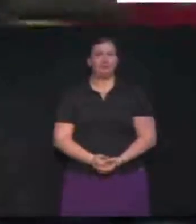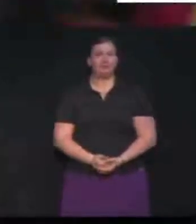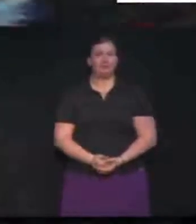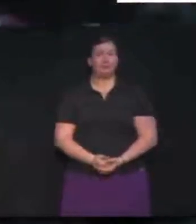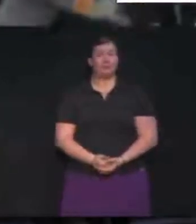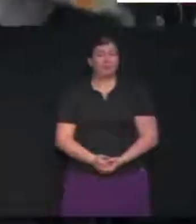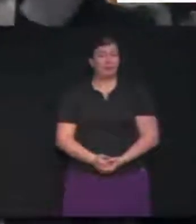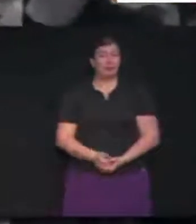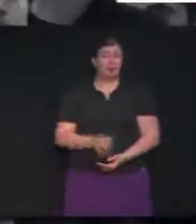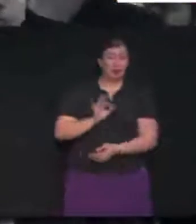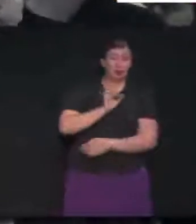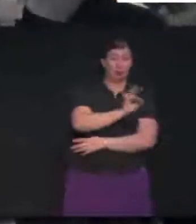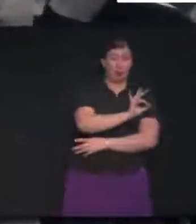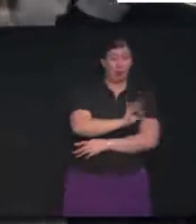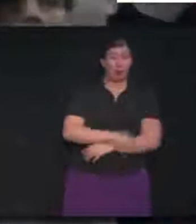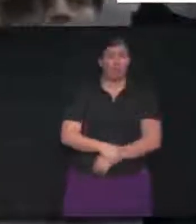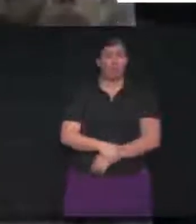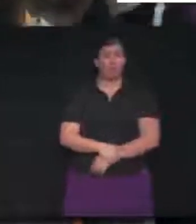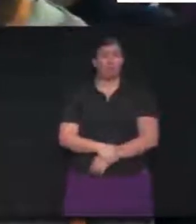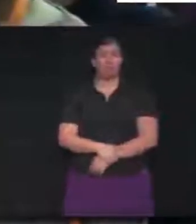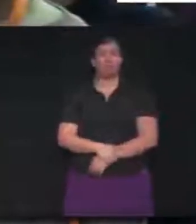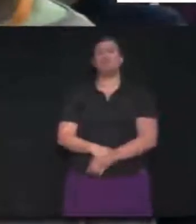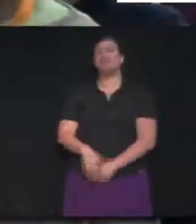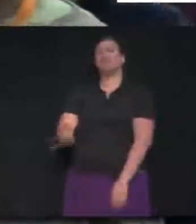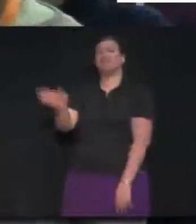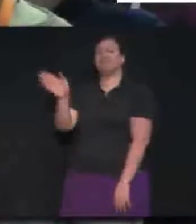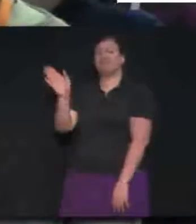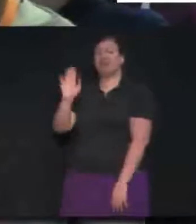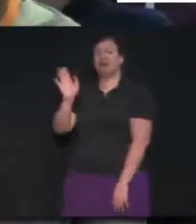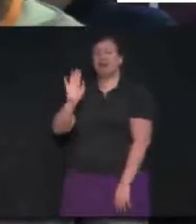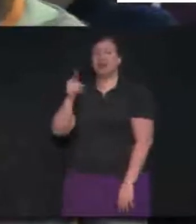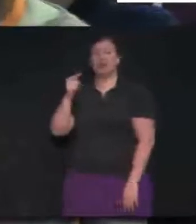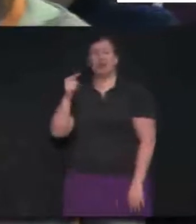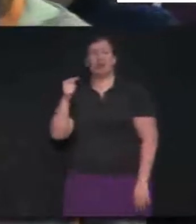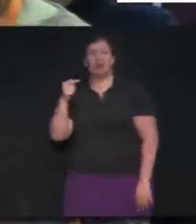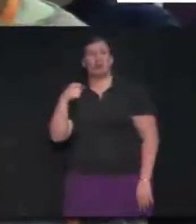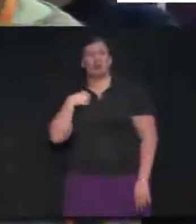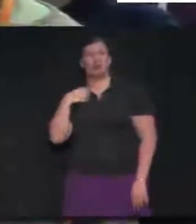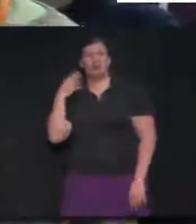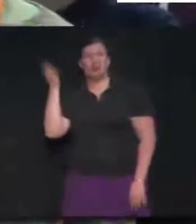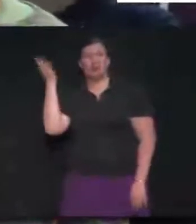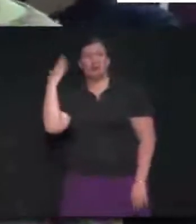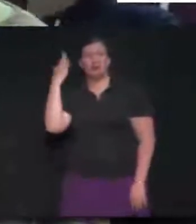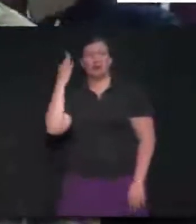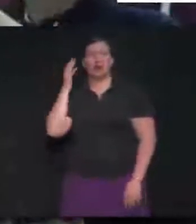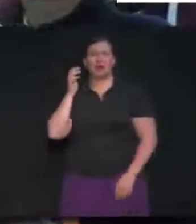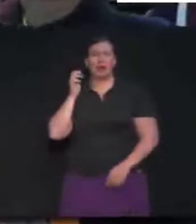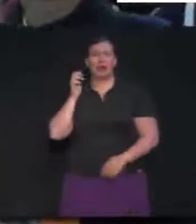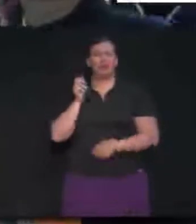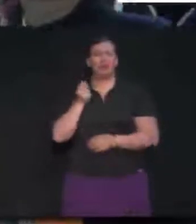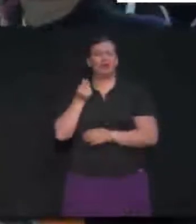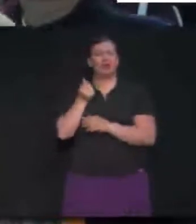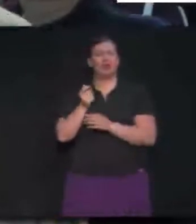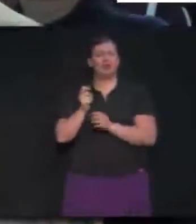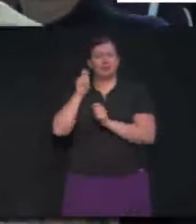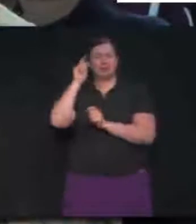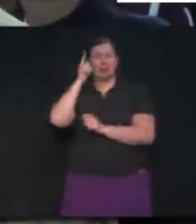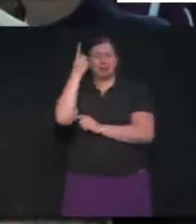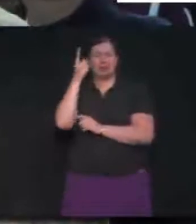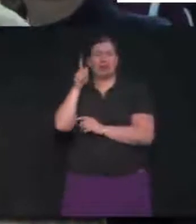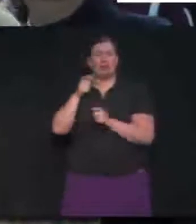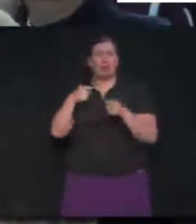oh bitte hallo ich bin ein Opa AK war mein Schatzmeister in einem Landesverband und bin vor einiger Zeit aus der